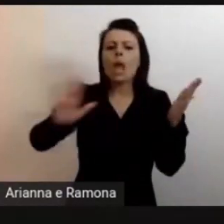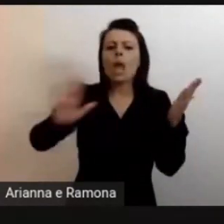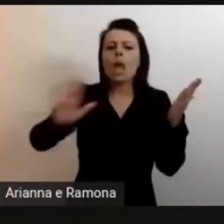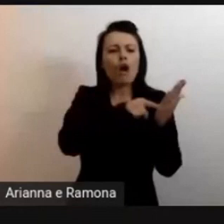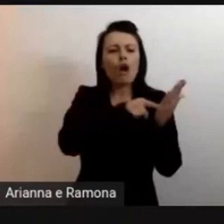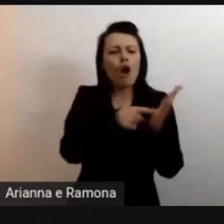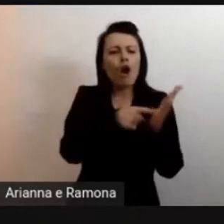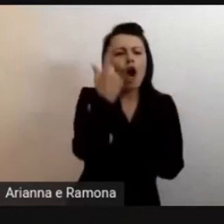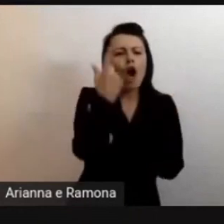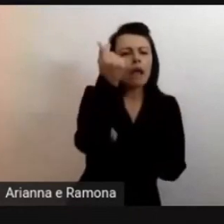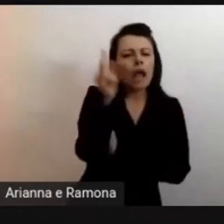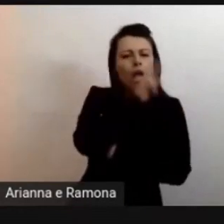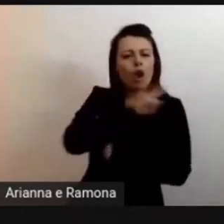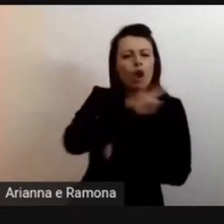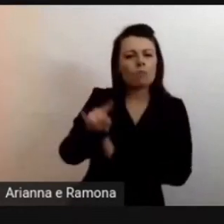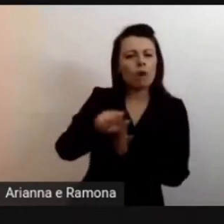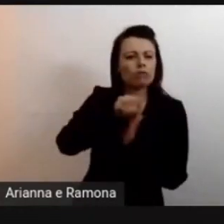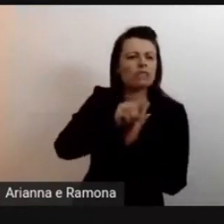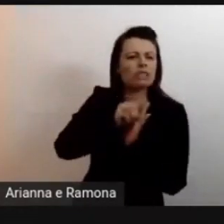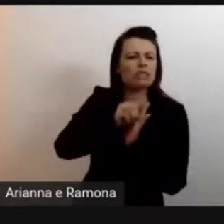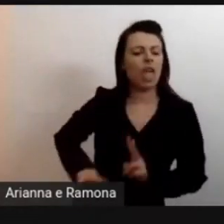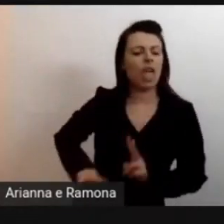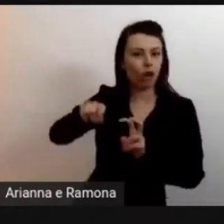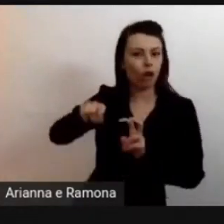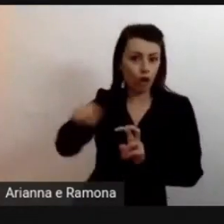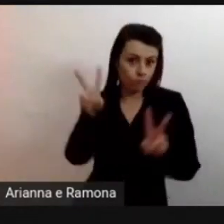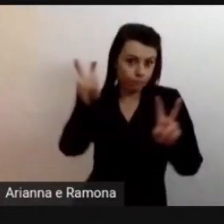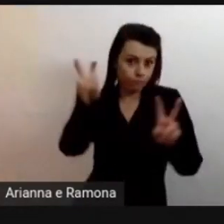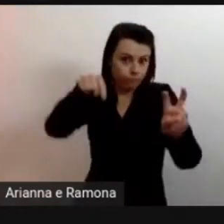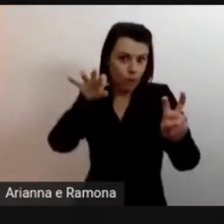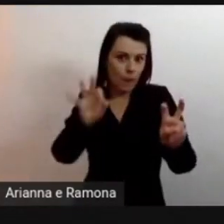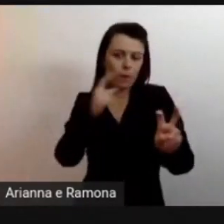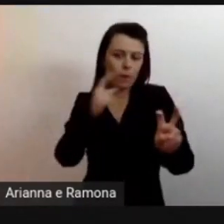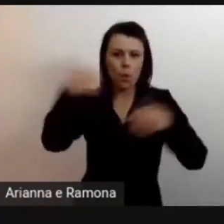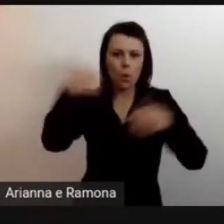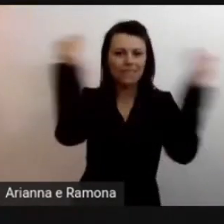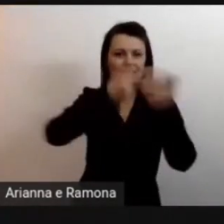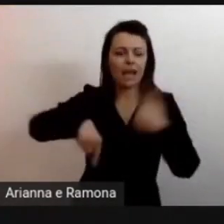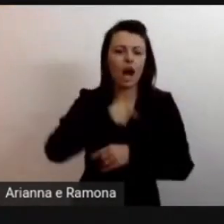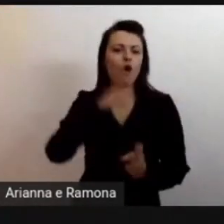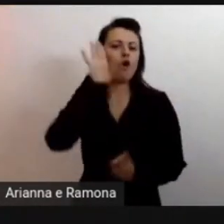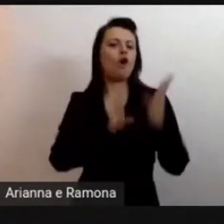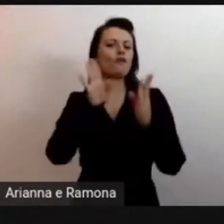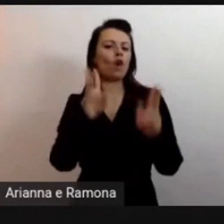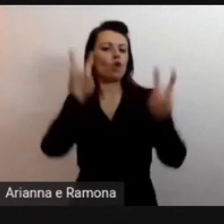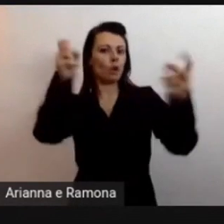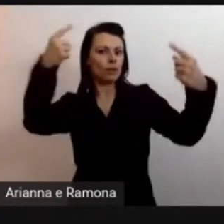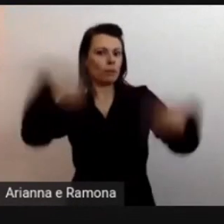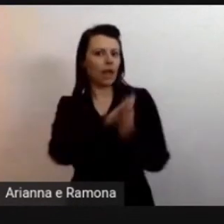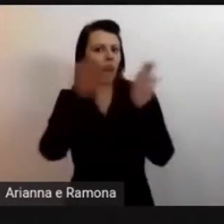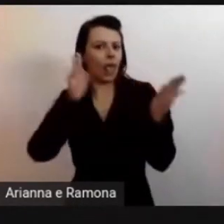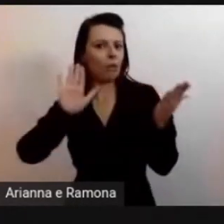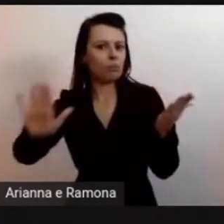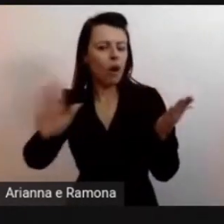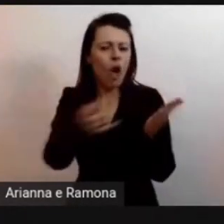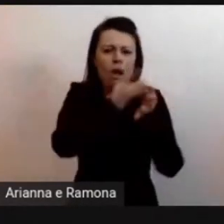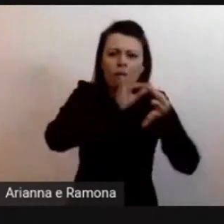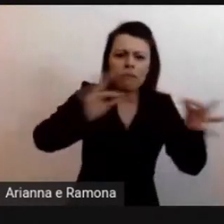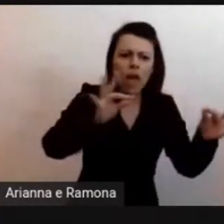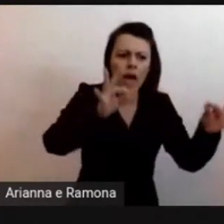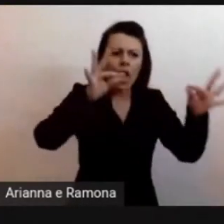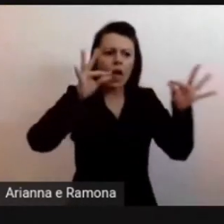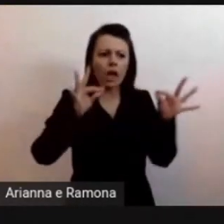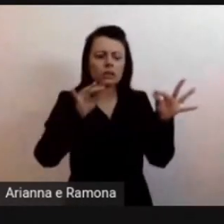sterco del demonio che cosa su cui basiamo la nostra conversazione di questa sera risultano paradossali se non a volte